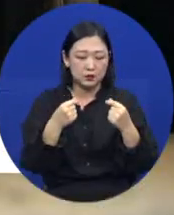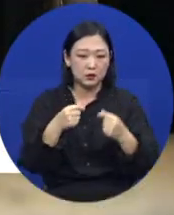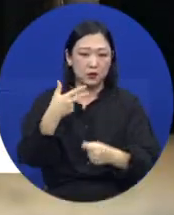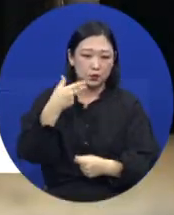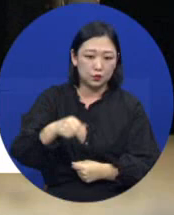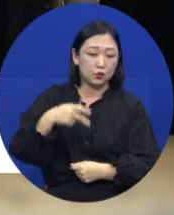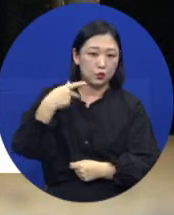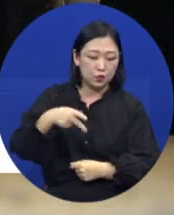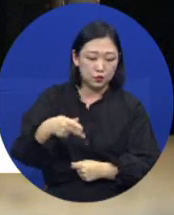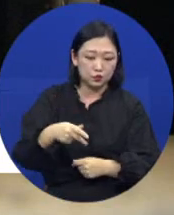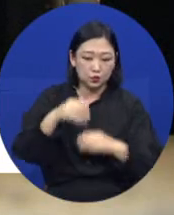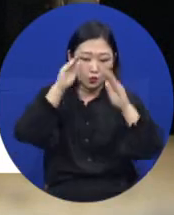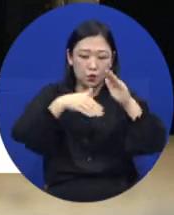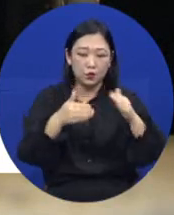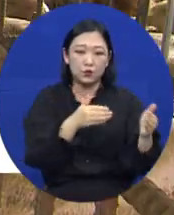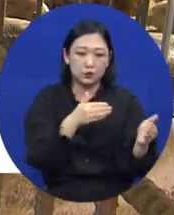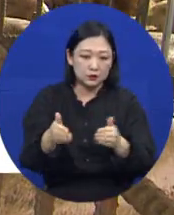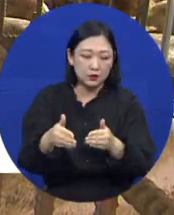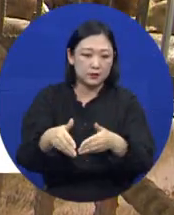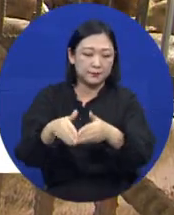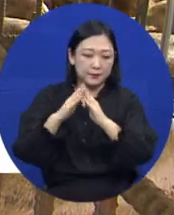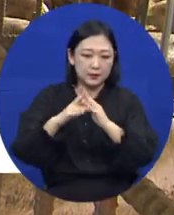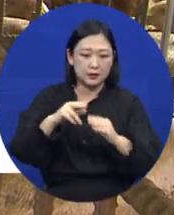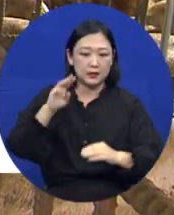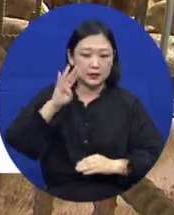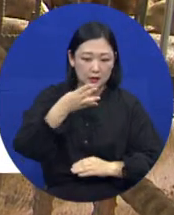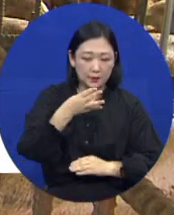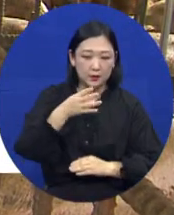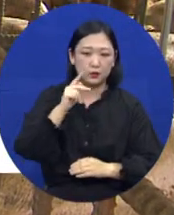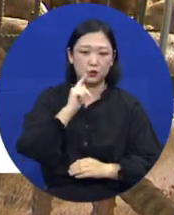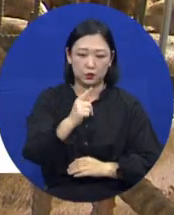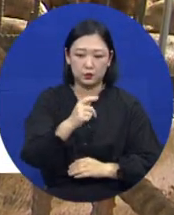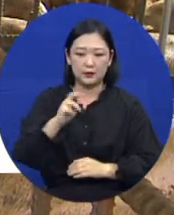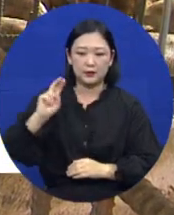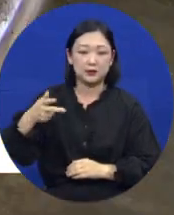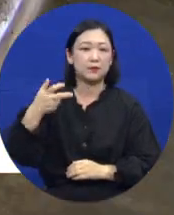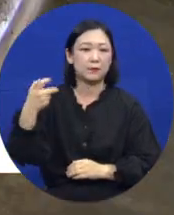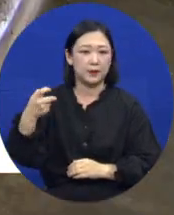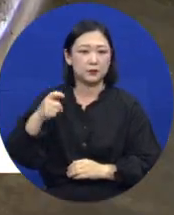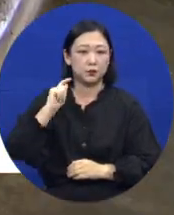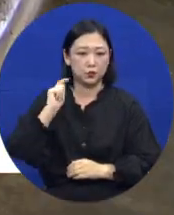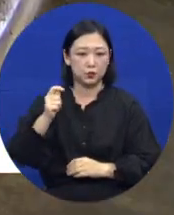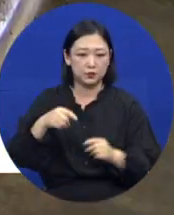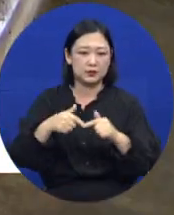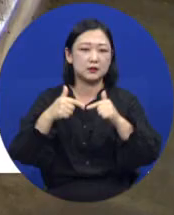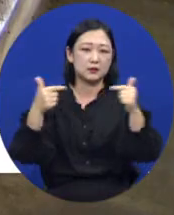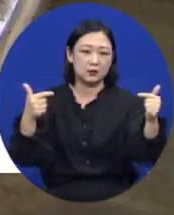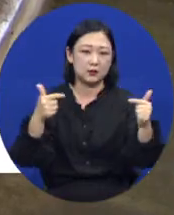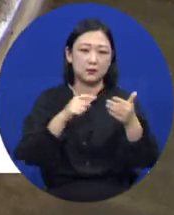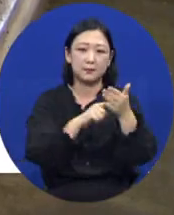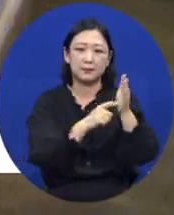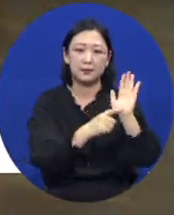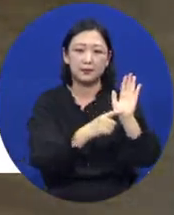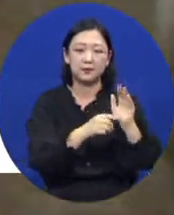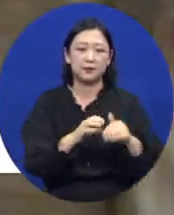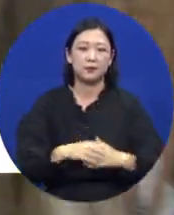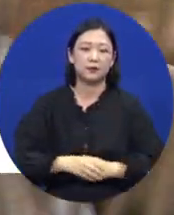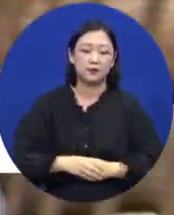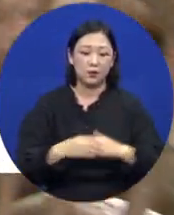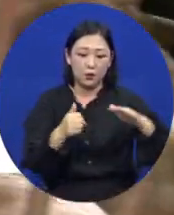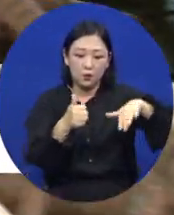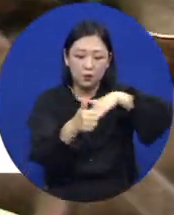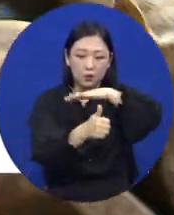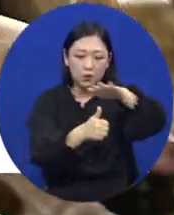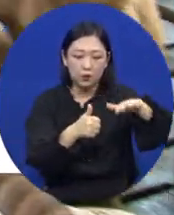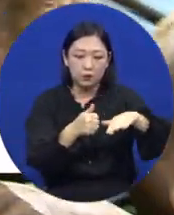00 처리시설 용량은 하루 400톤 에서 780 톤으로 늘려야 한다고 뵙겠습니다 또 환경